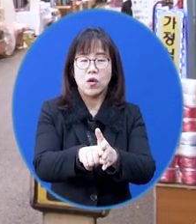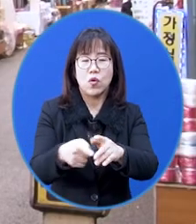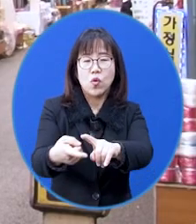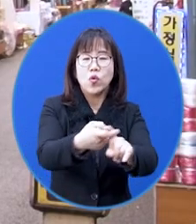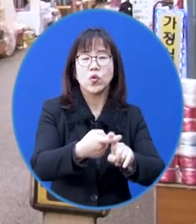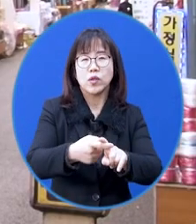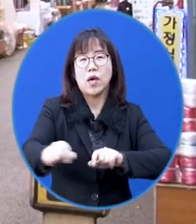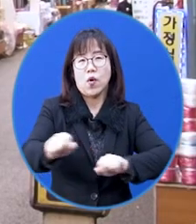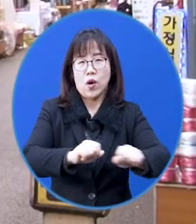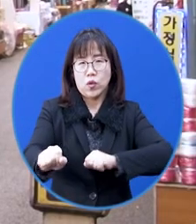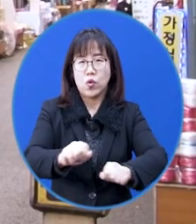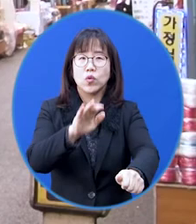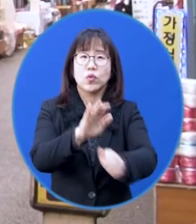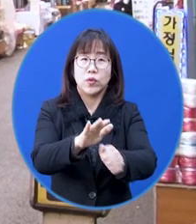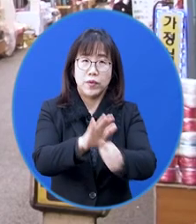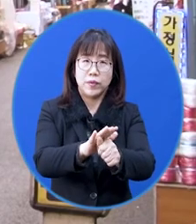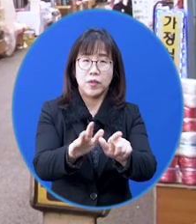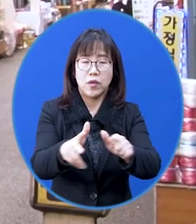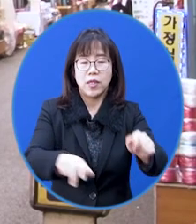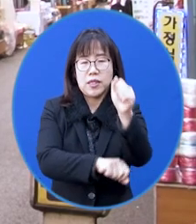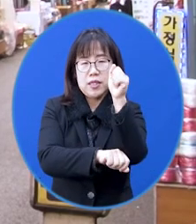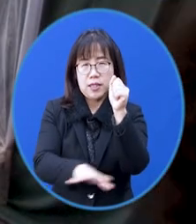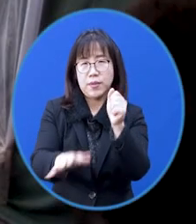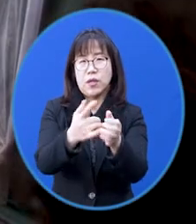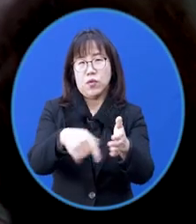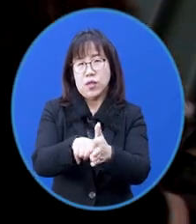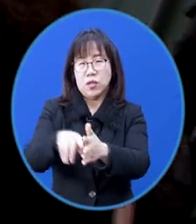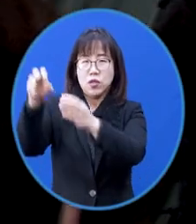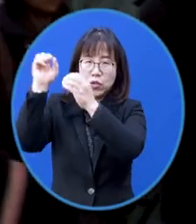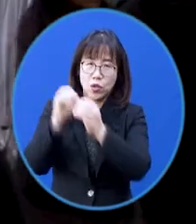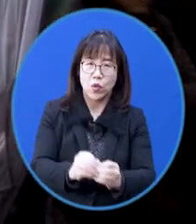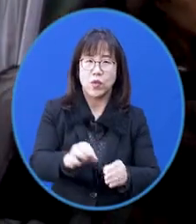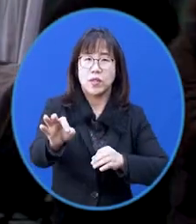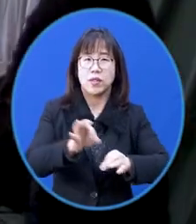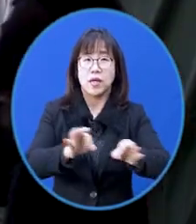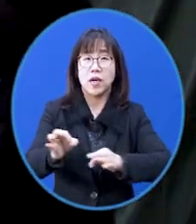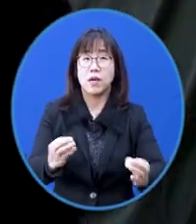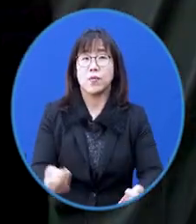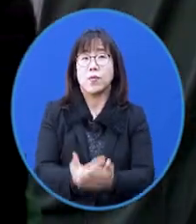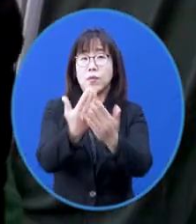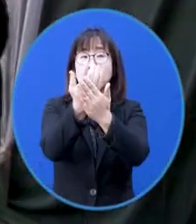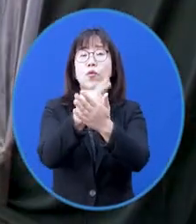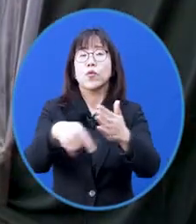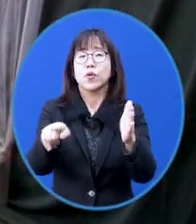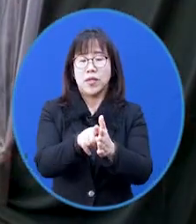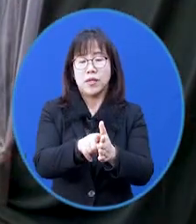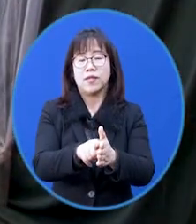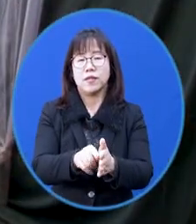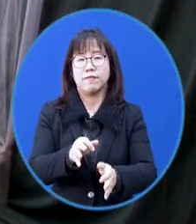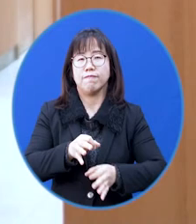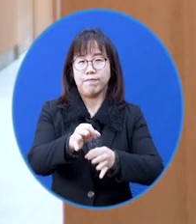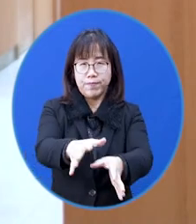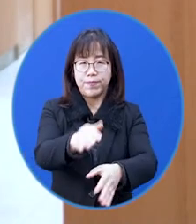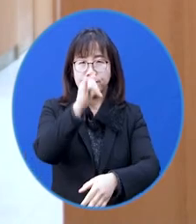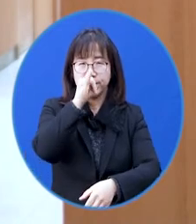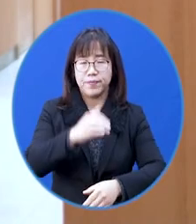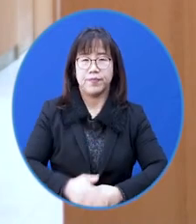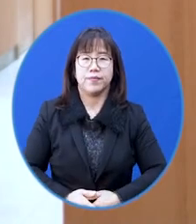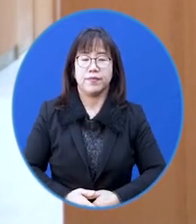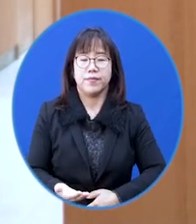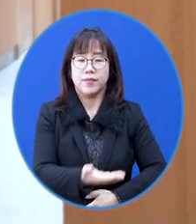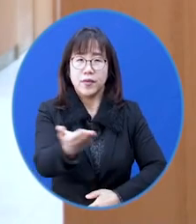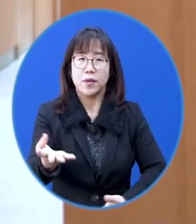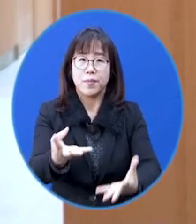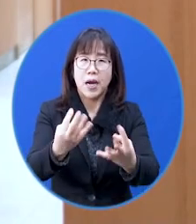위한 공동체 활동 지원, 기반시설 확충과 전통시장 활성화 및 주거지 재생을 위한 사업을